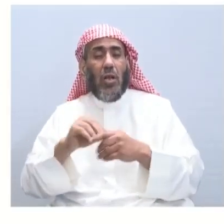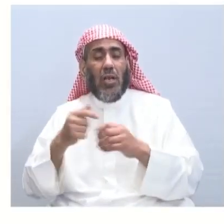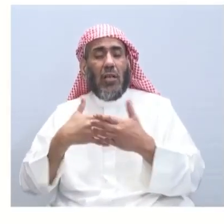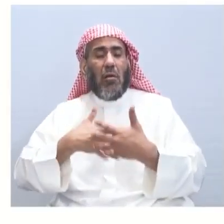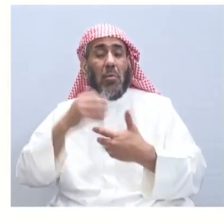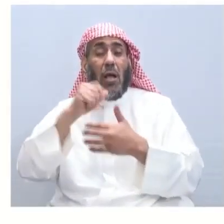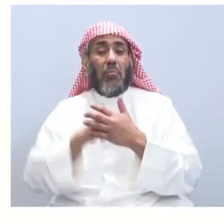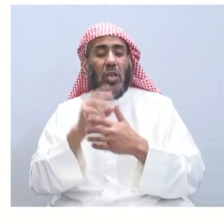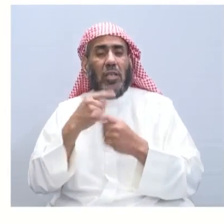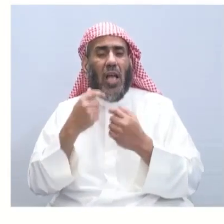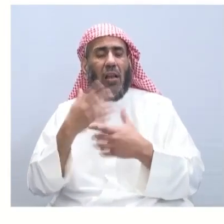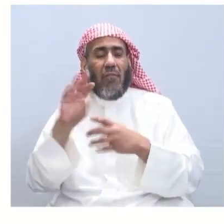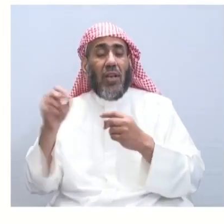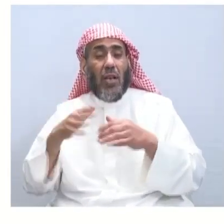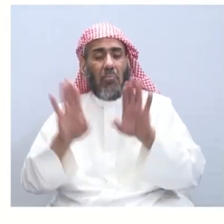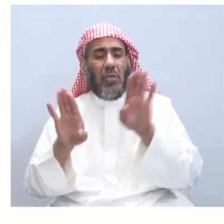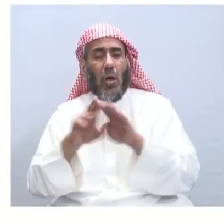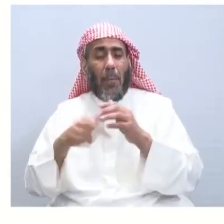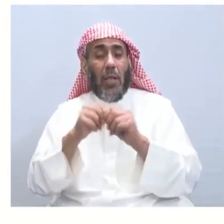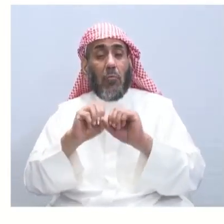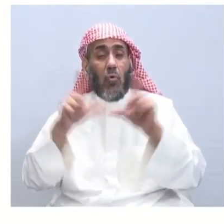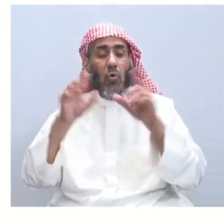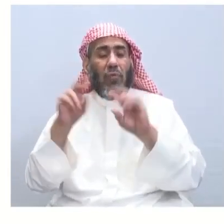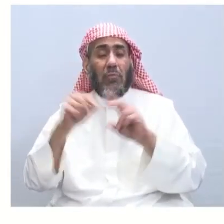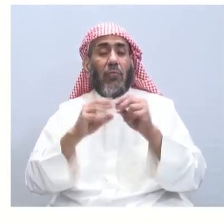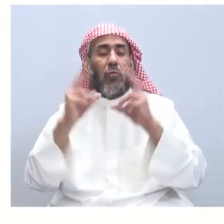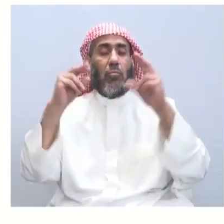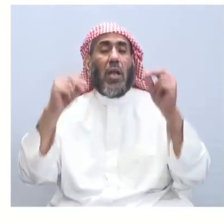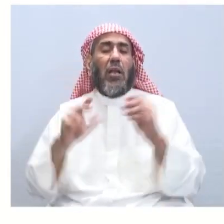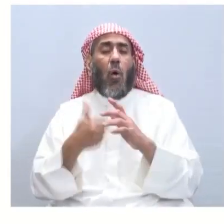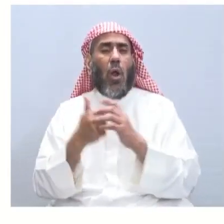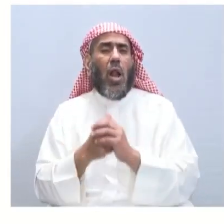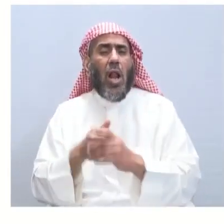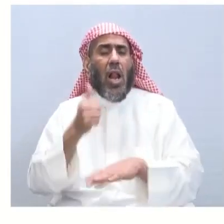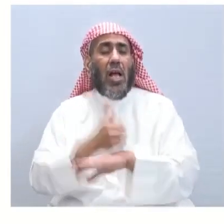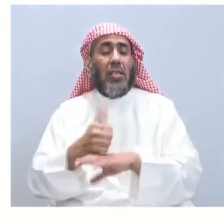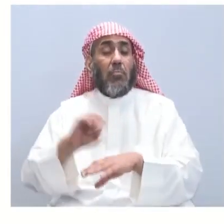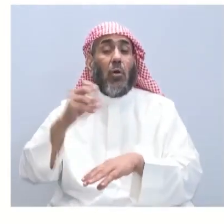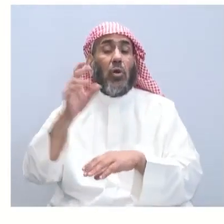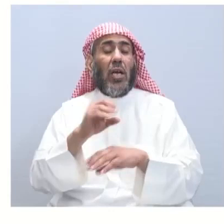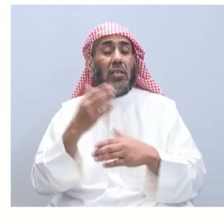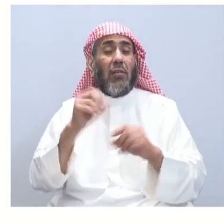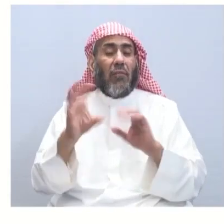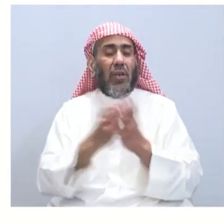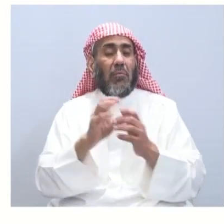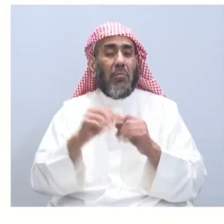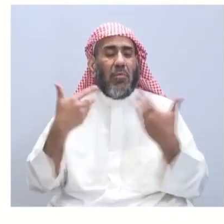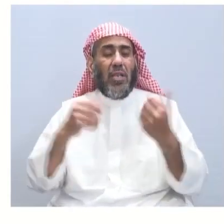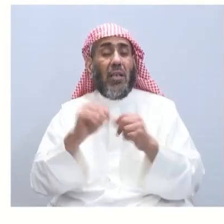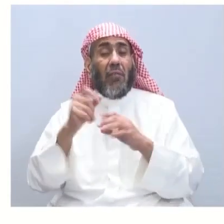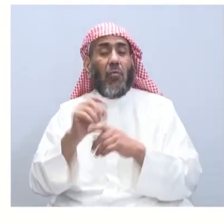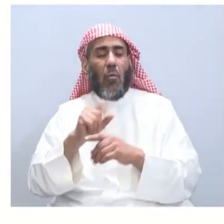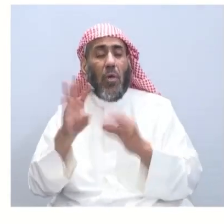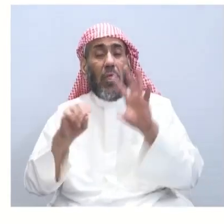الى مشاهد الفن المسرحي في الادب العربي بدا بظهور فن مسرحي في لبنان بدايه اسس مارون نقاش فرقه تمثيليه من الهوات